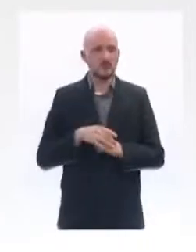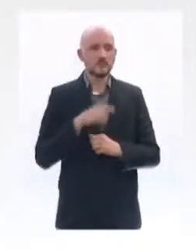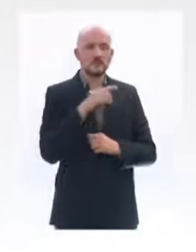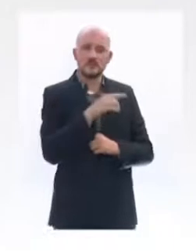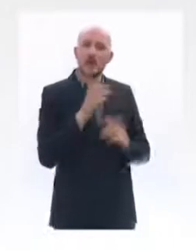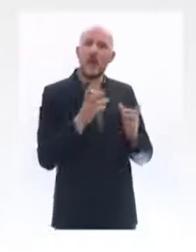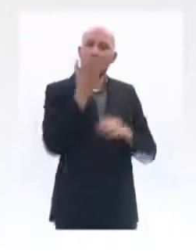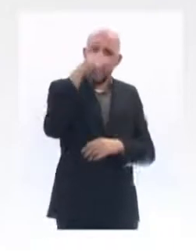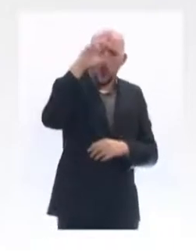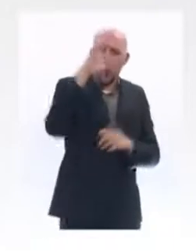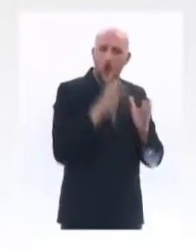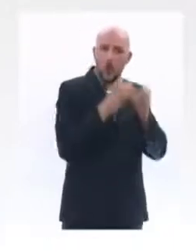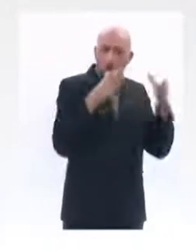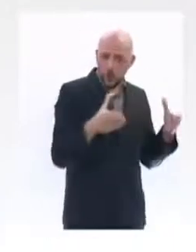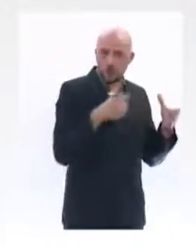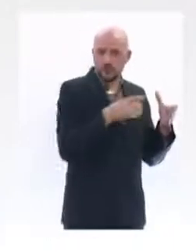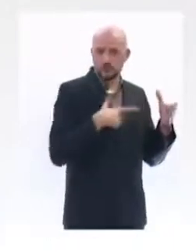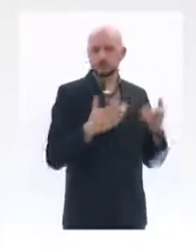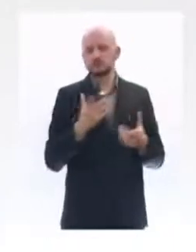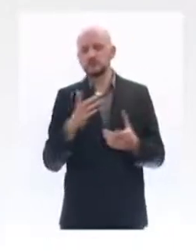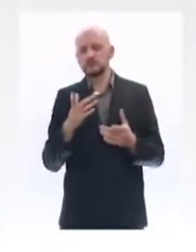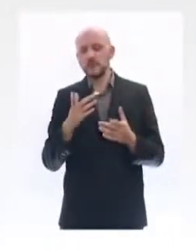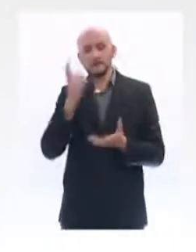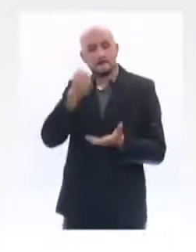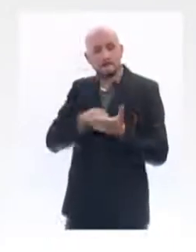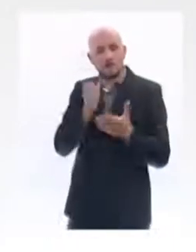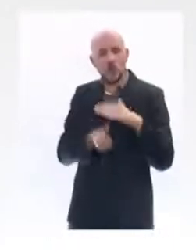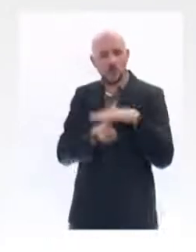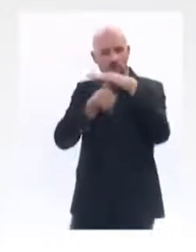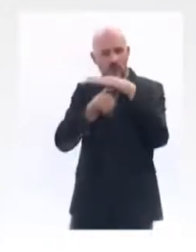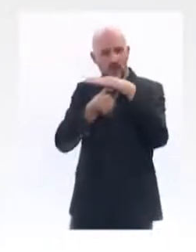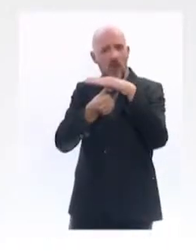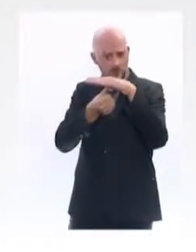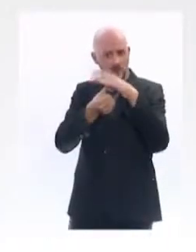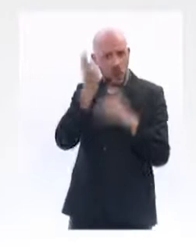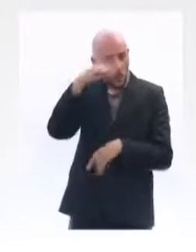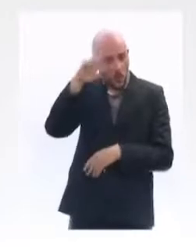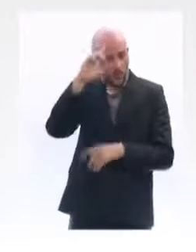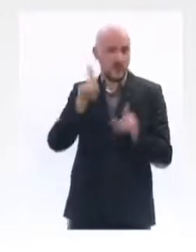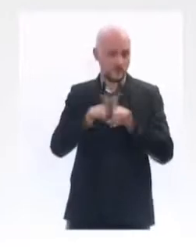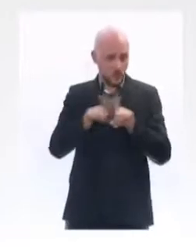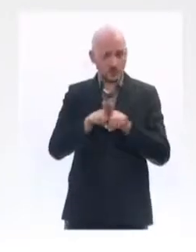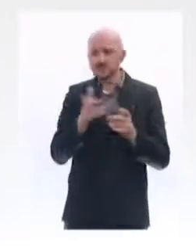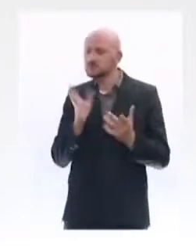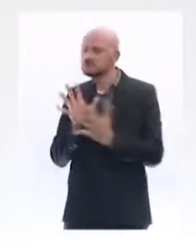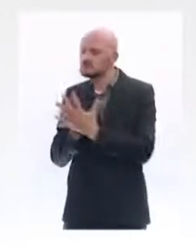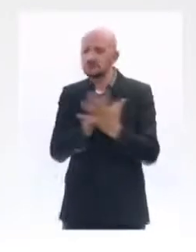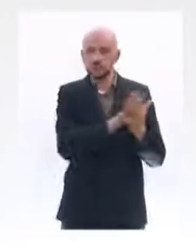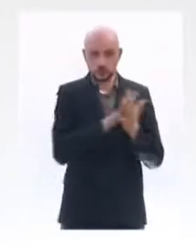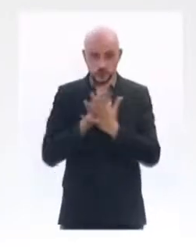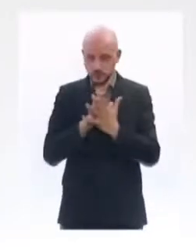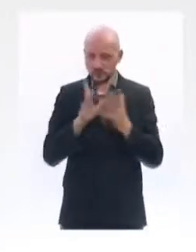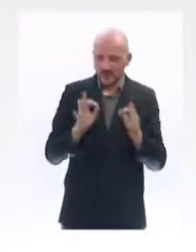avec la président de la banque centrale européenne christine lagarde afin de m'assurer du soutien européen notre économie